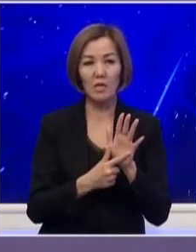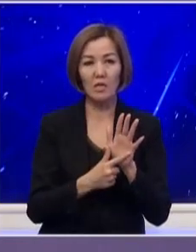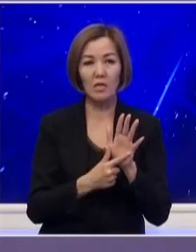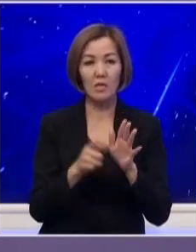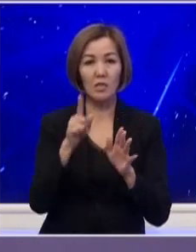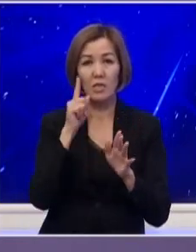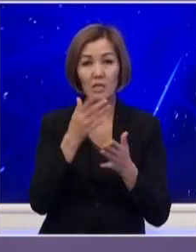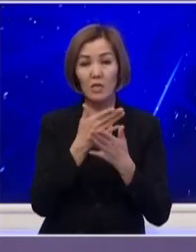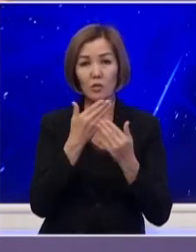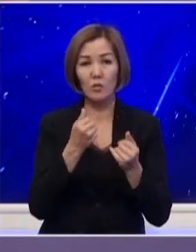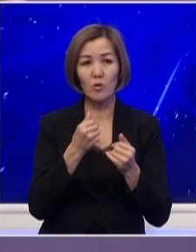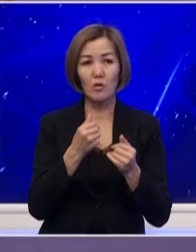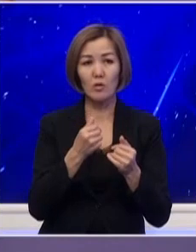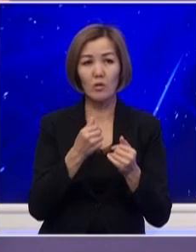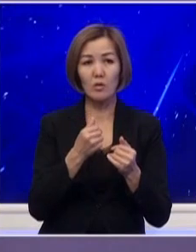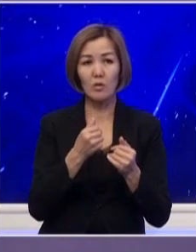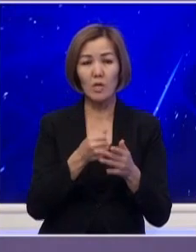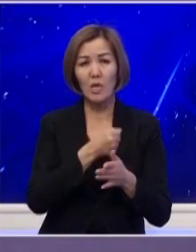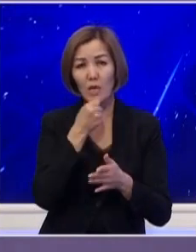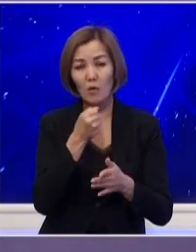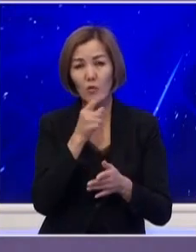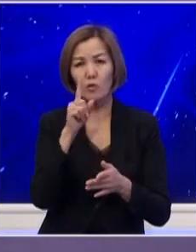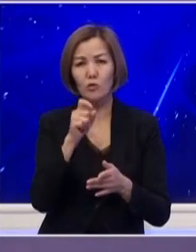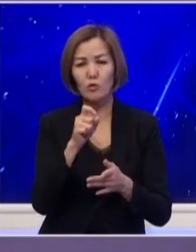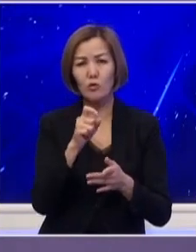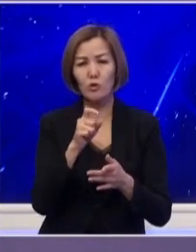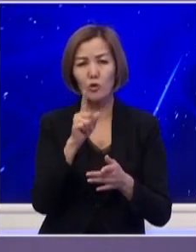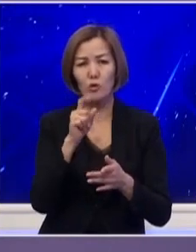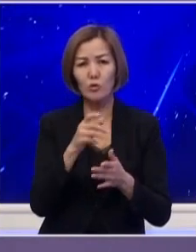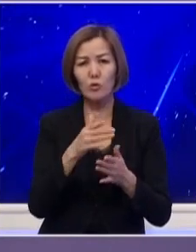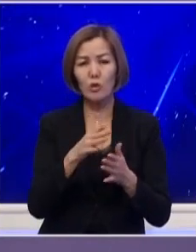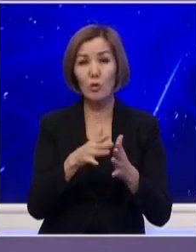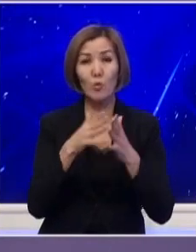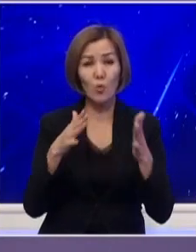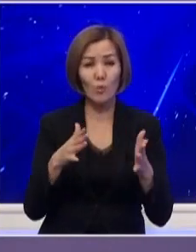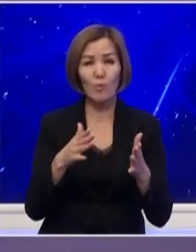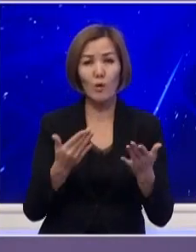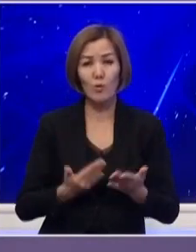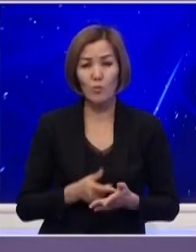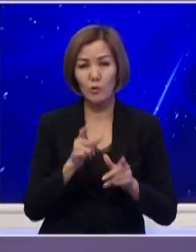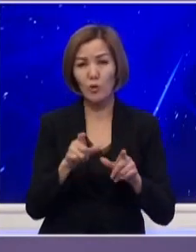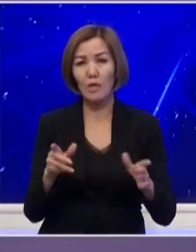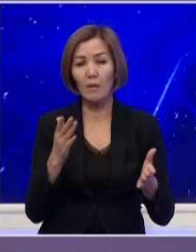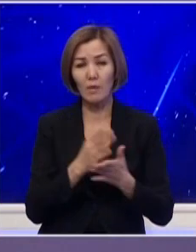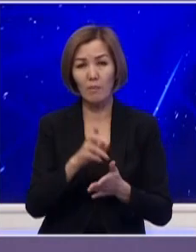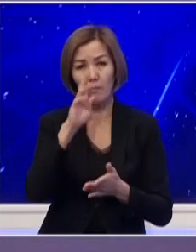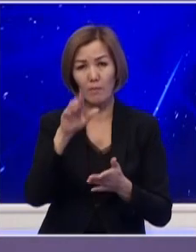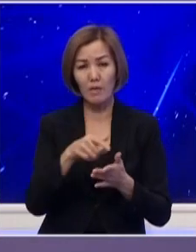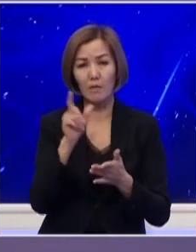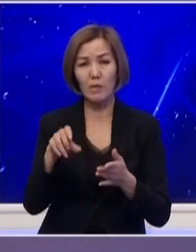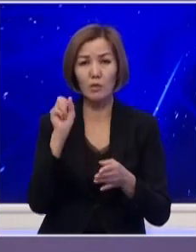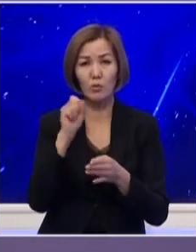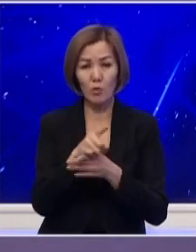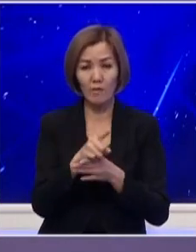жас жоқ. Алды 100-ден асып отырса ақсақалдарымыз. Сондықтан бұл кісілерге мемлекет басшысы Қасым-Жомарт